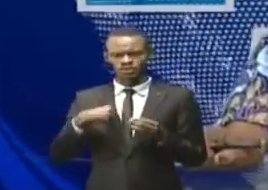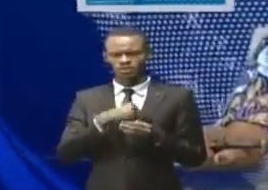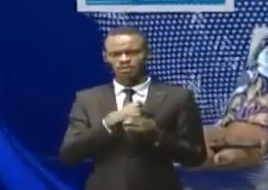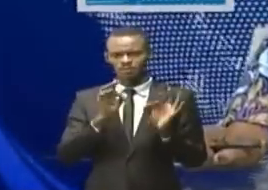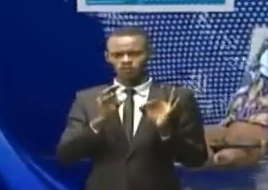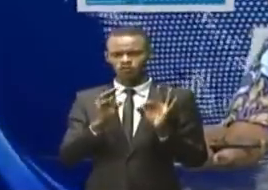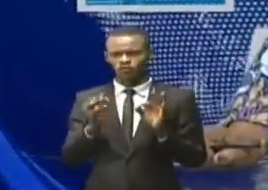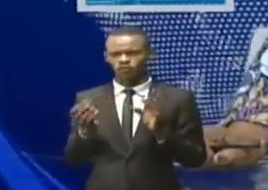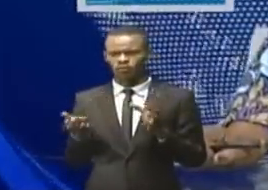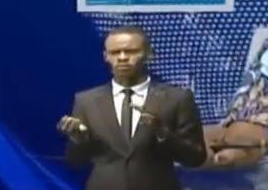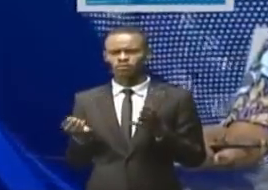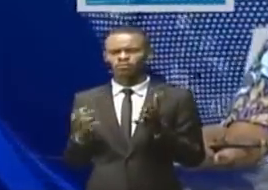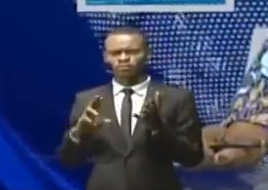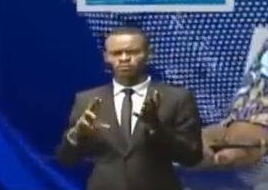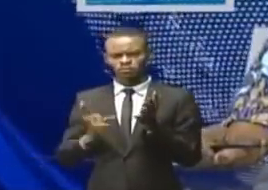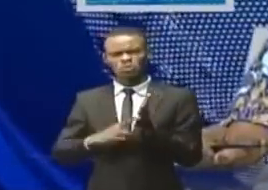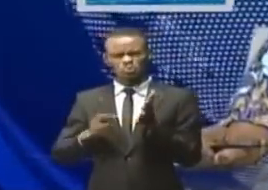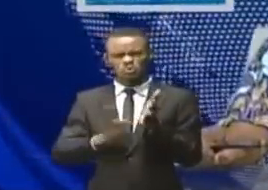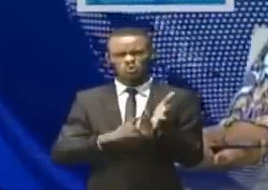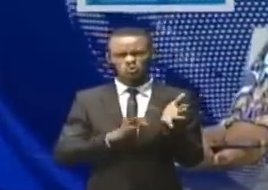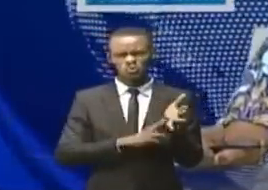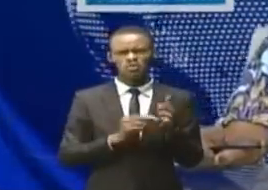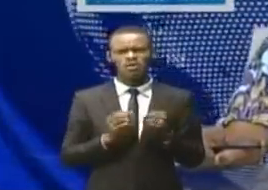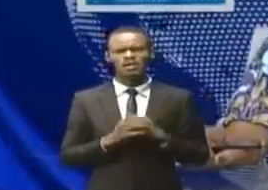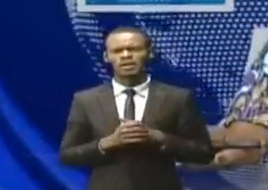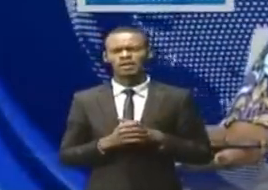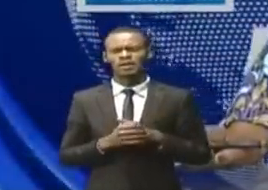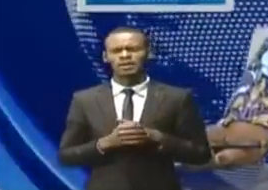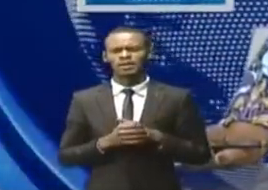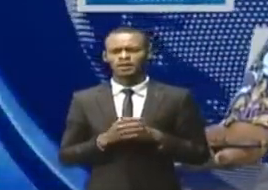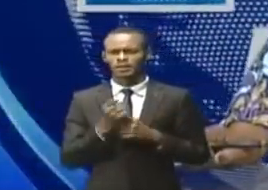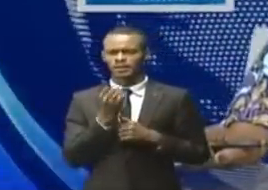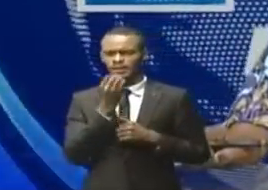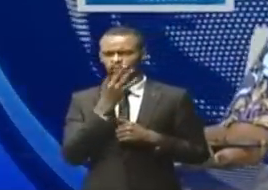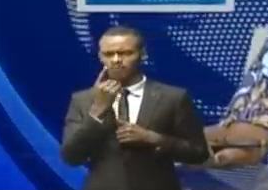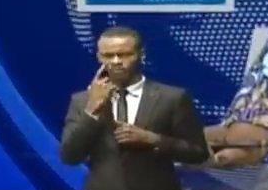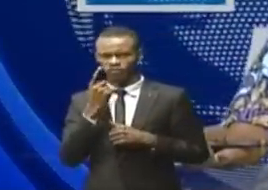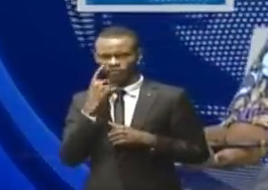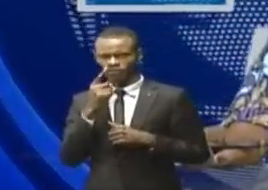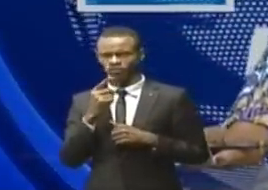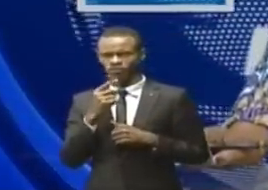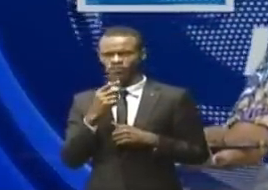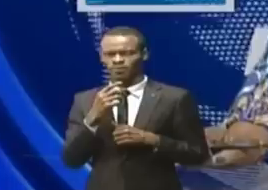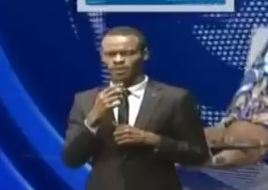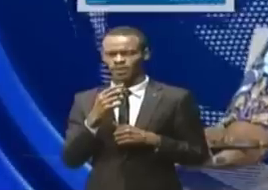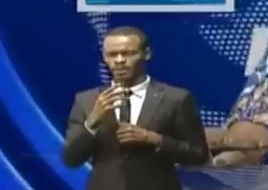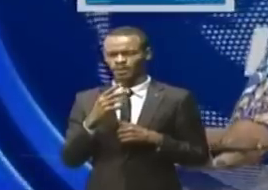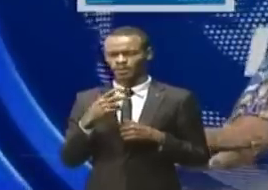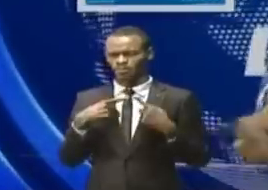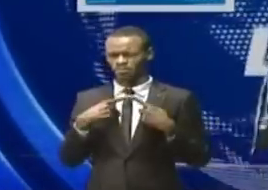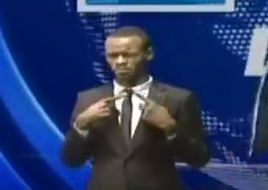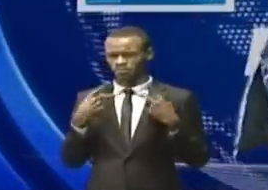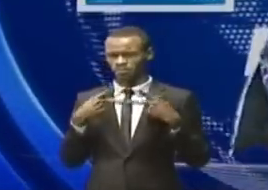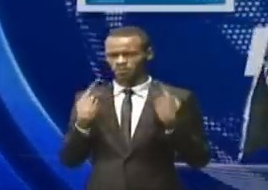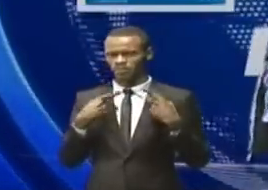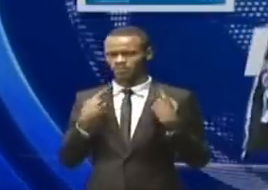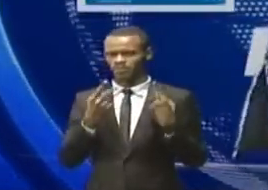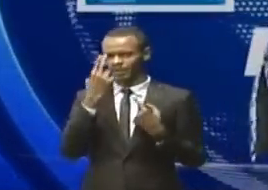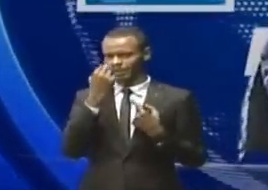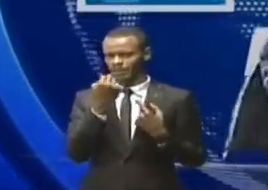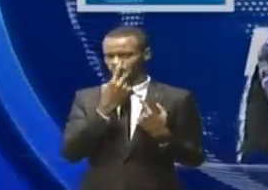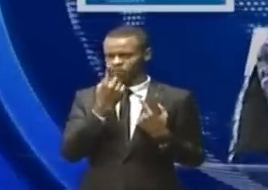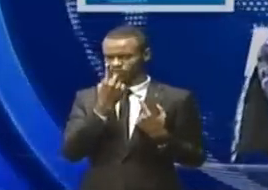Monseigneur Mazaboulou de la CK16, qui a décidé de soutenir politiquement le chef de l'État au sein de ce